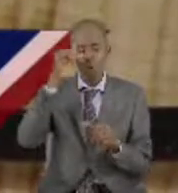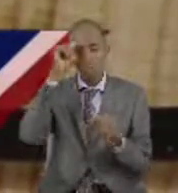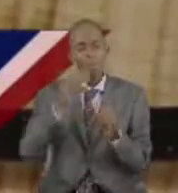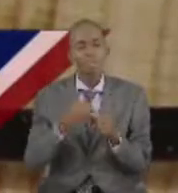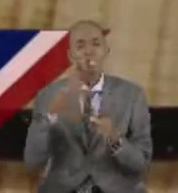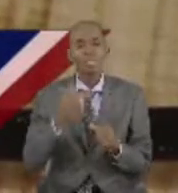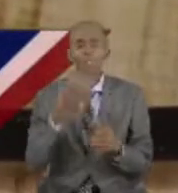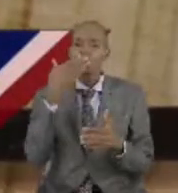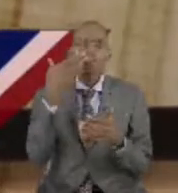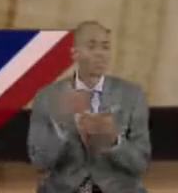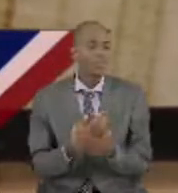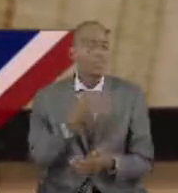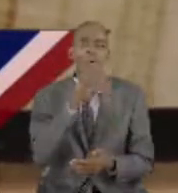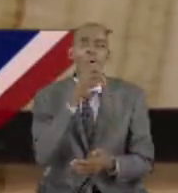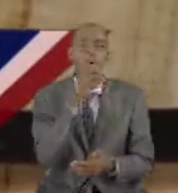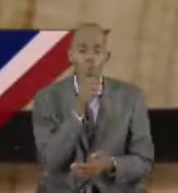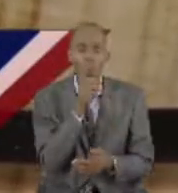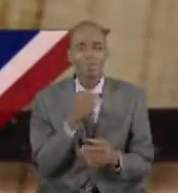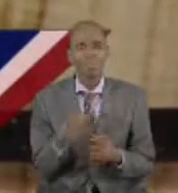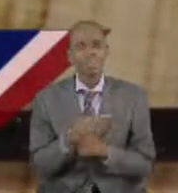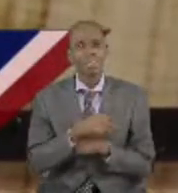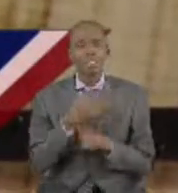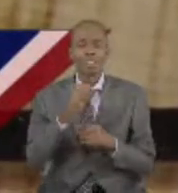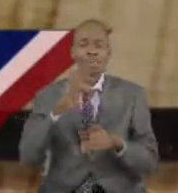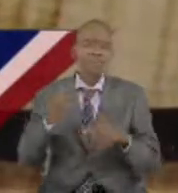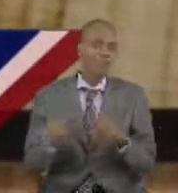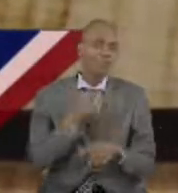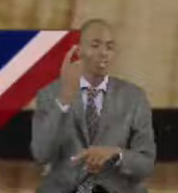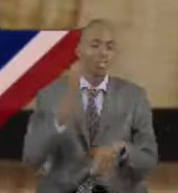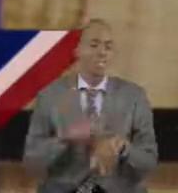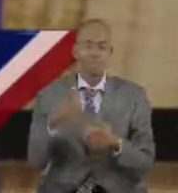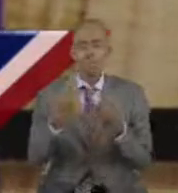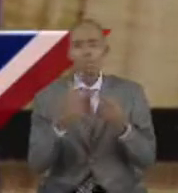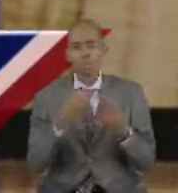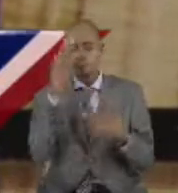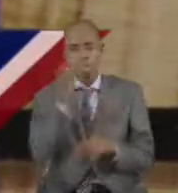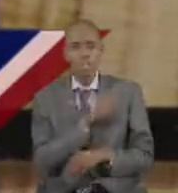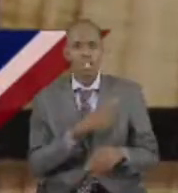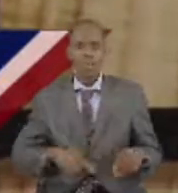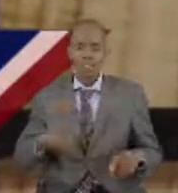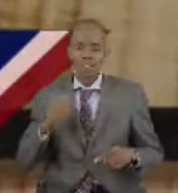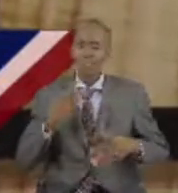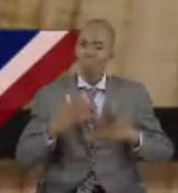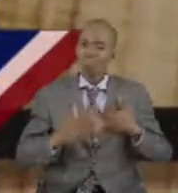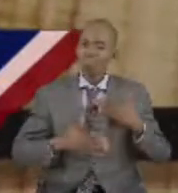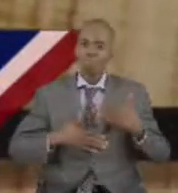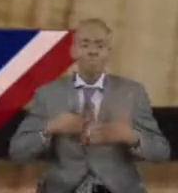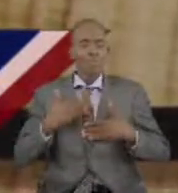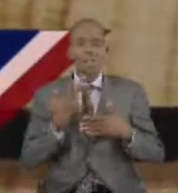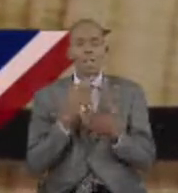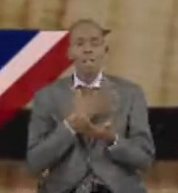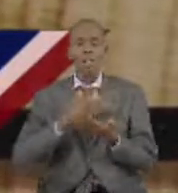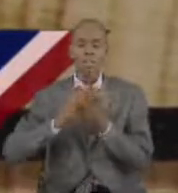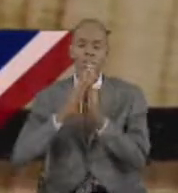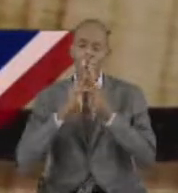rappelez des beaux vieux jours. Le premier jour que vous avez rencontré le Seigneur, la joie, la paix,